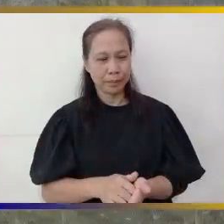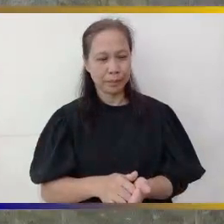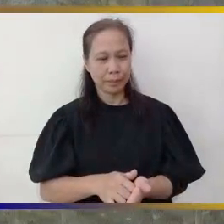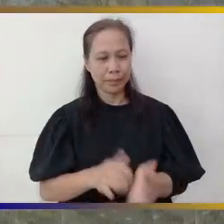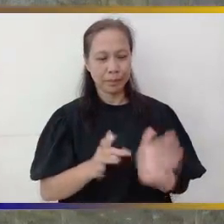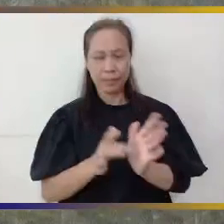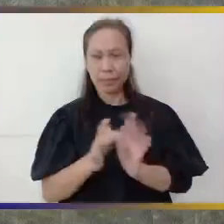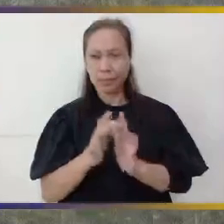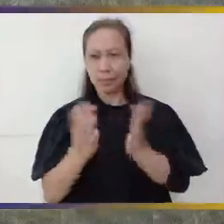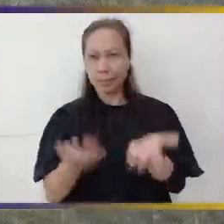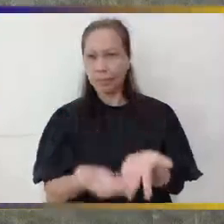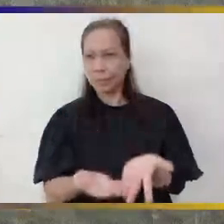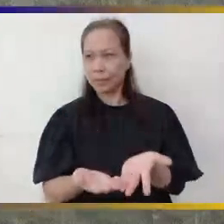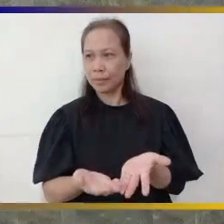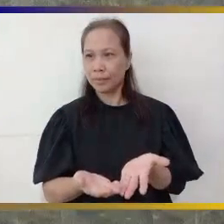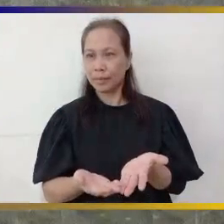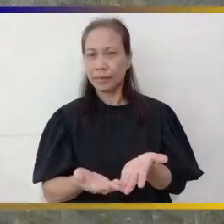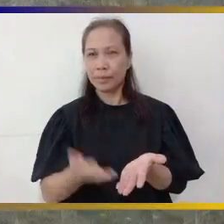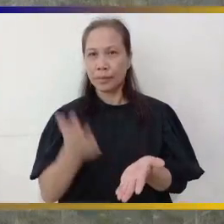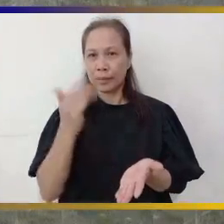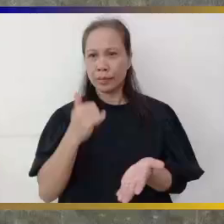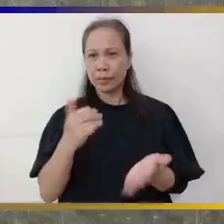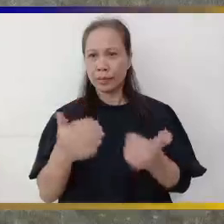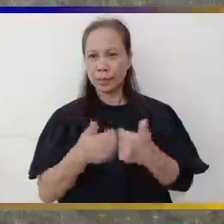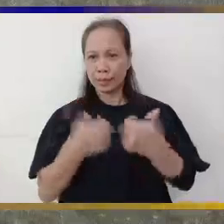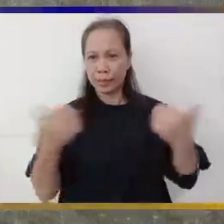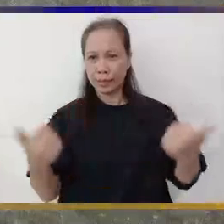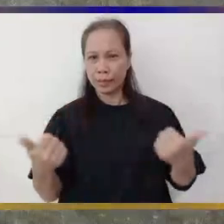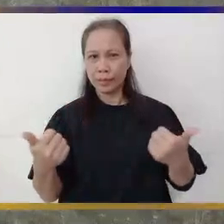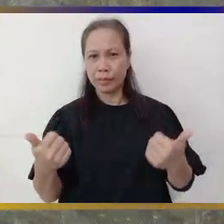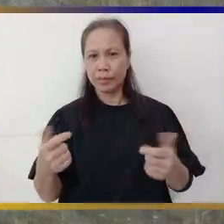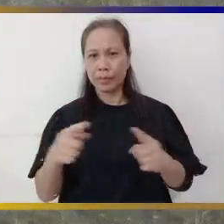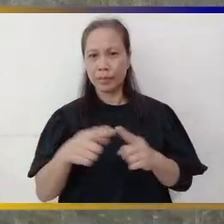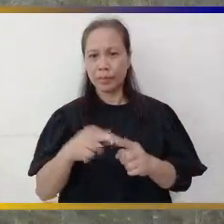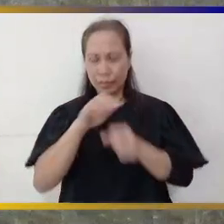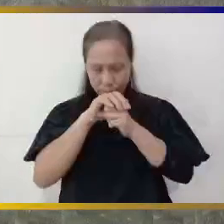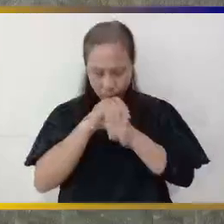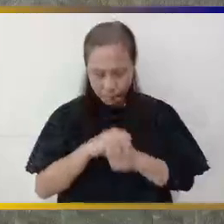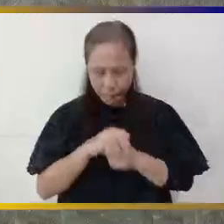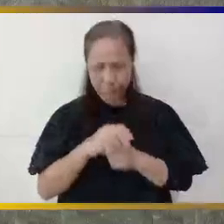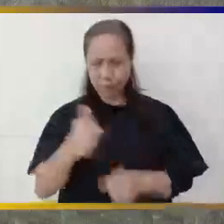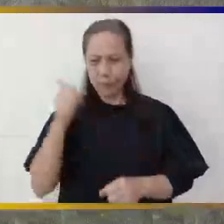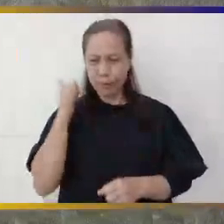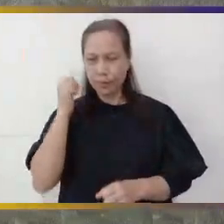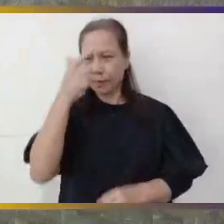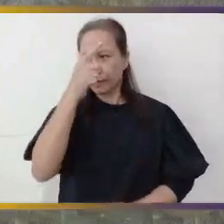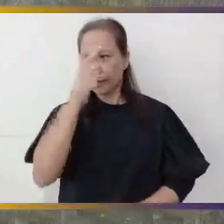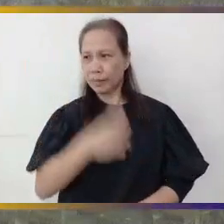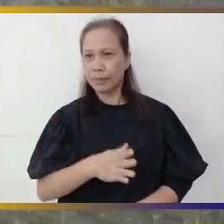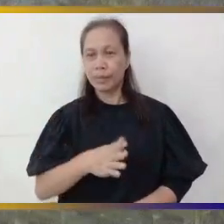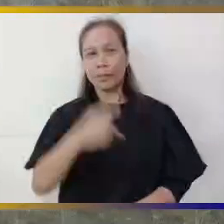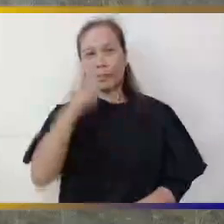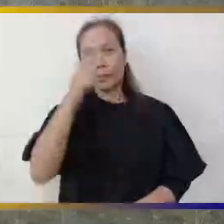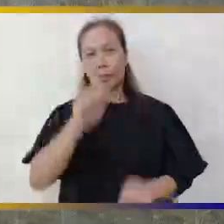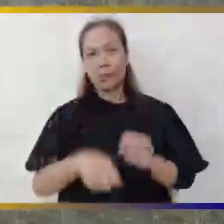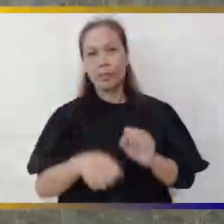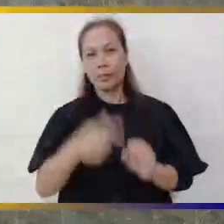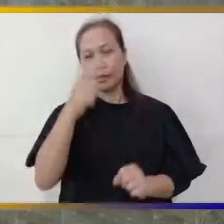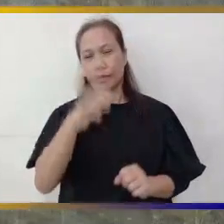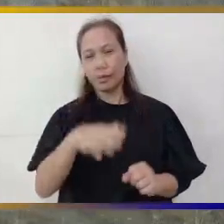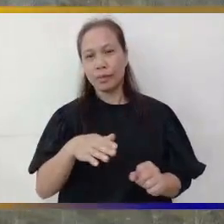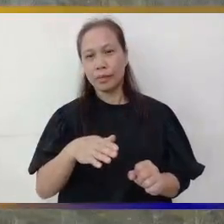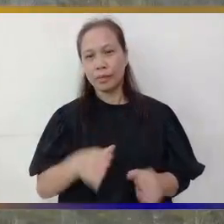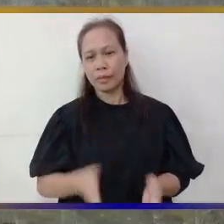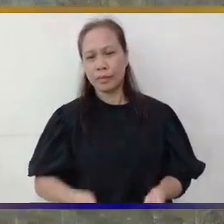sila dahilan sa pag nila sa ibang diyos-diyosan and so pinahintulutan ng panginoon na magkaganon ganon